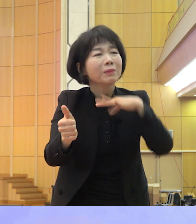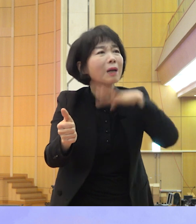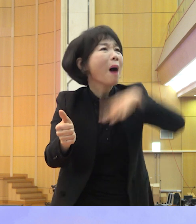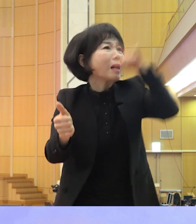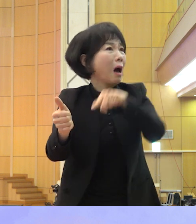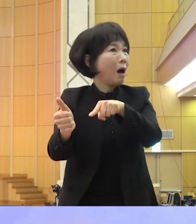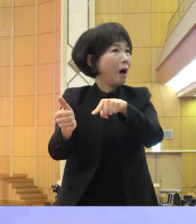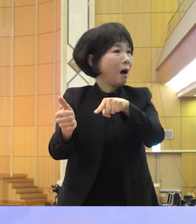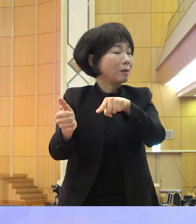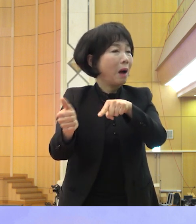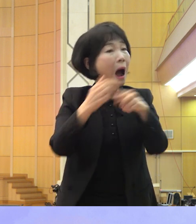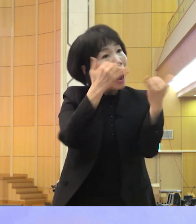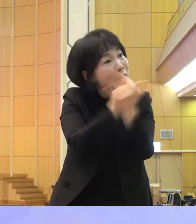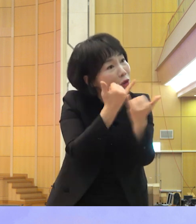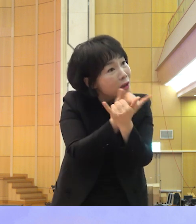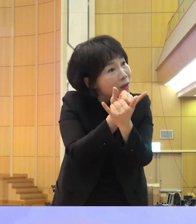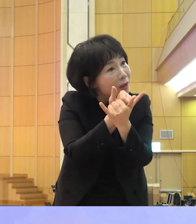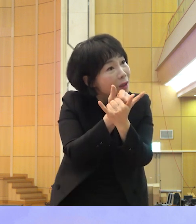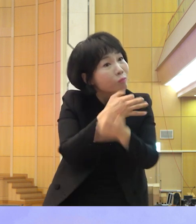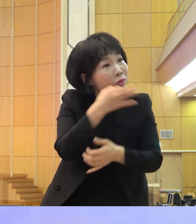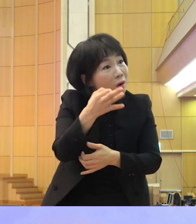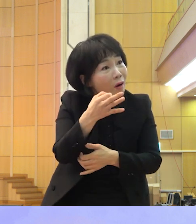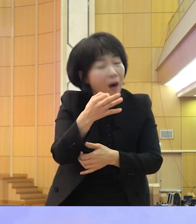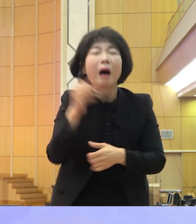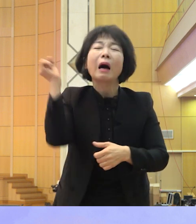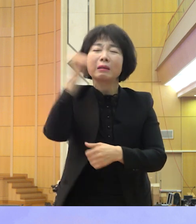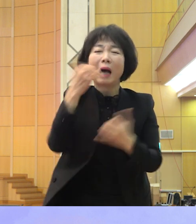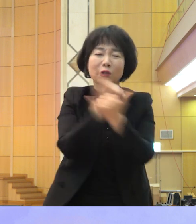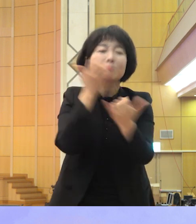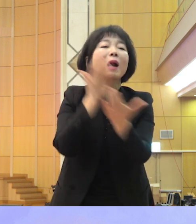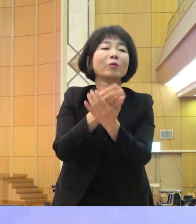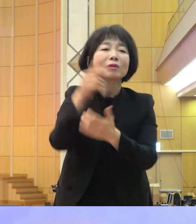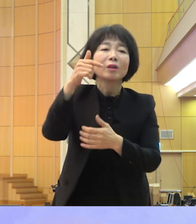됩니까? 뭐라고 해야 됩니까? 그랬더니 그냥 군이라고 하라고.